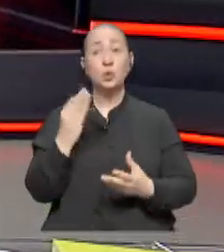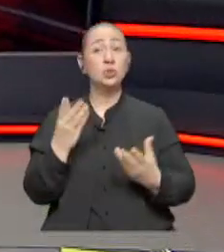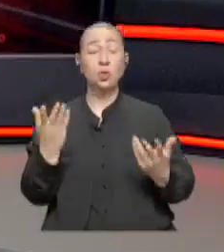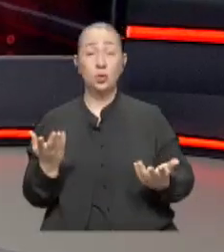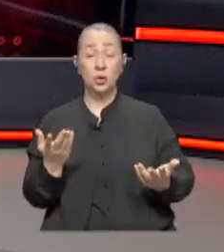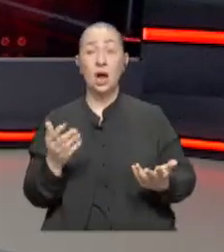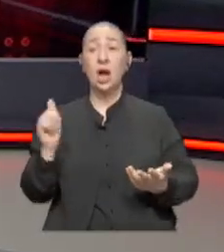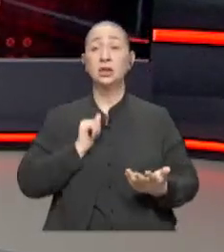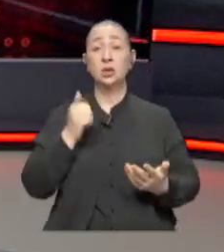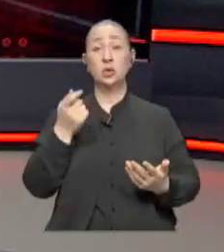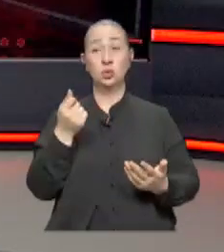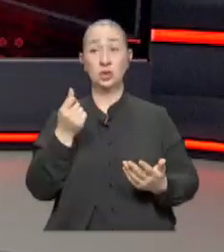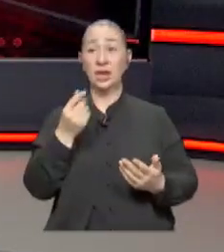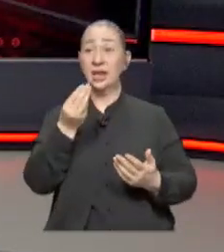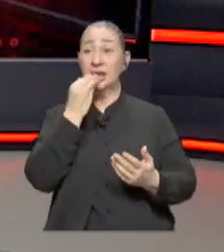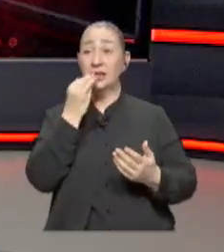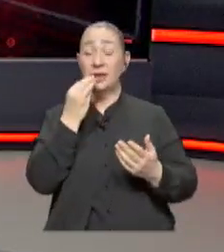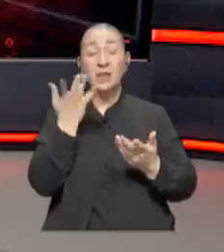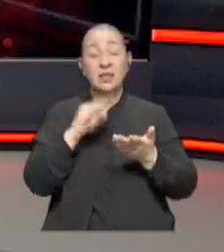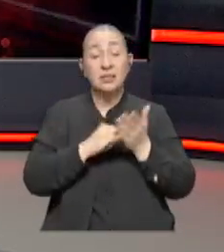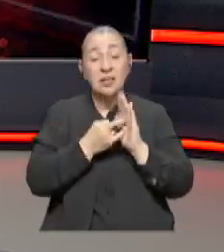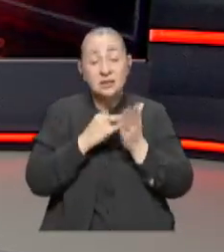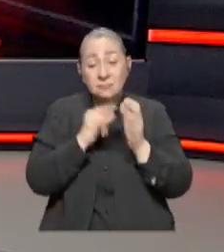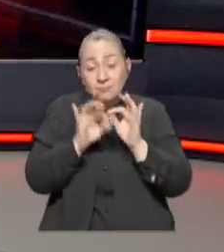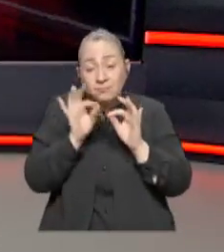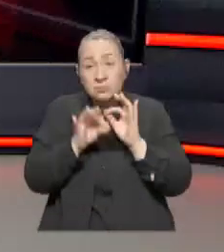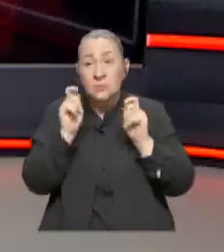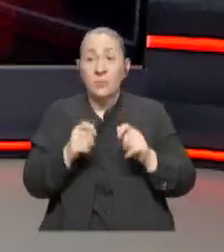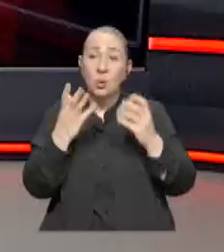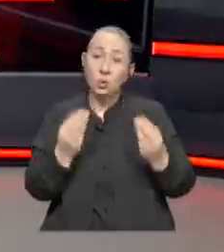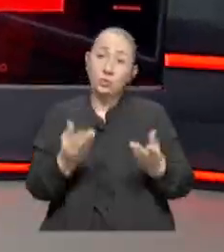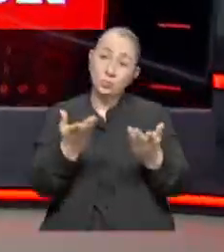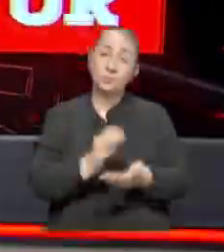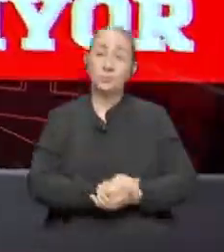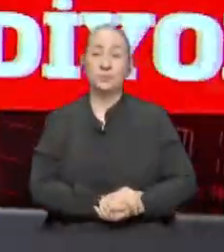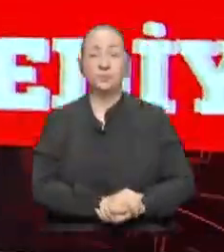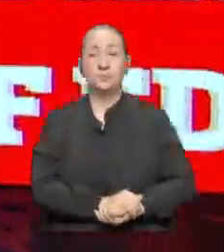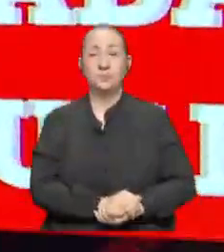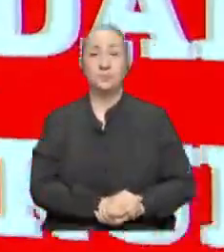olur? Asgari ücretli gıdadan bile tasarruf eder hale gelir. O olur.